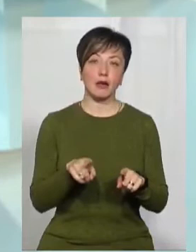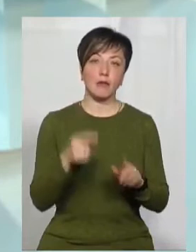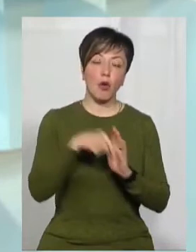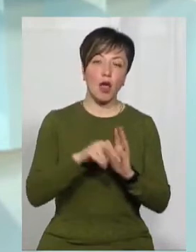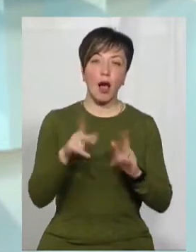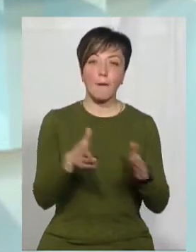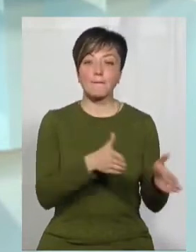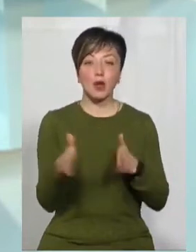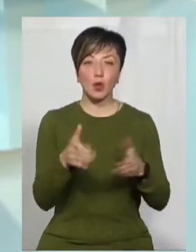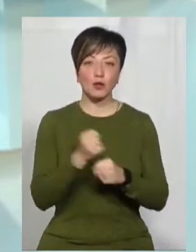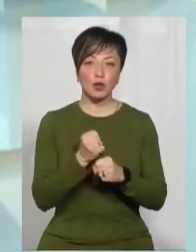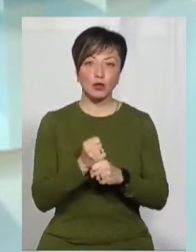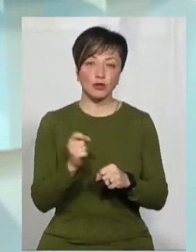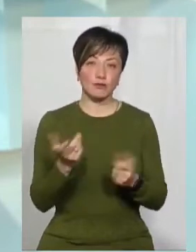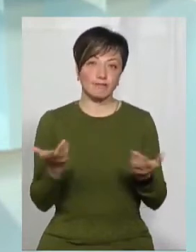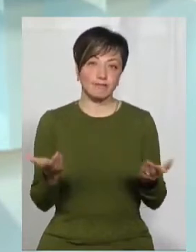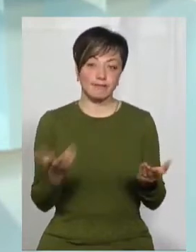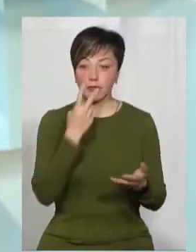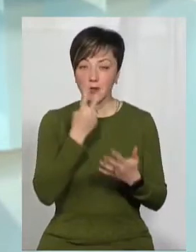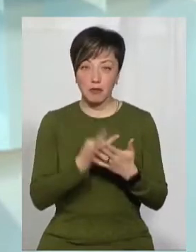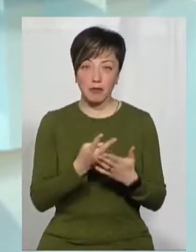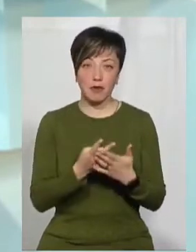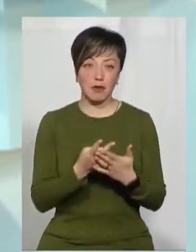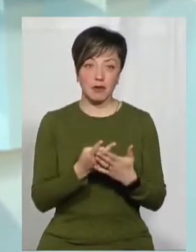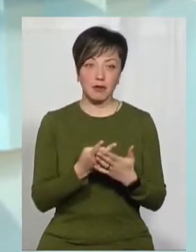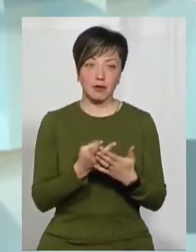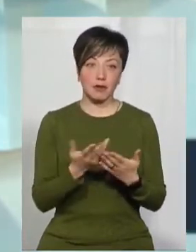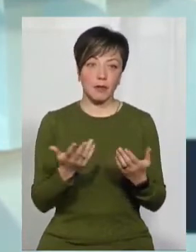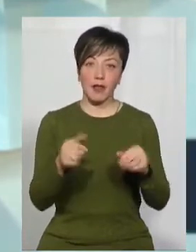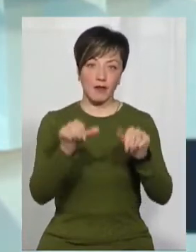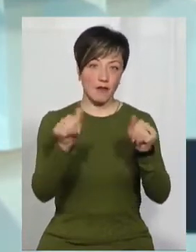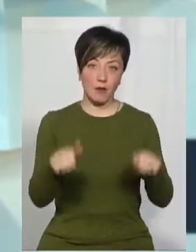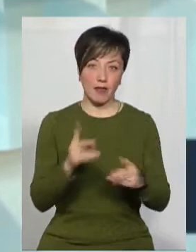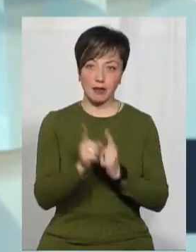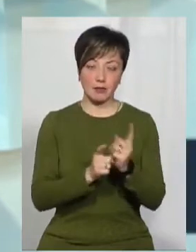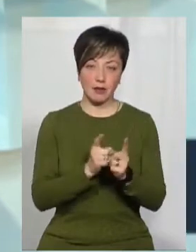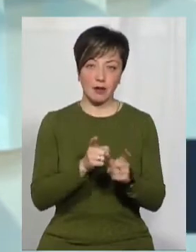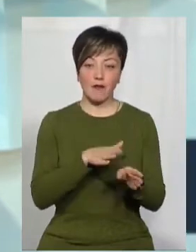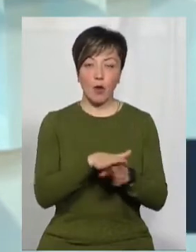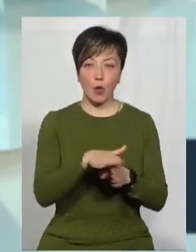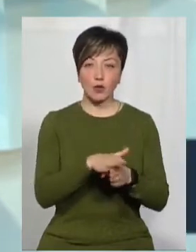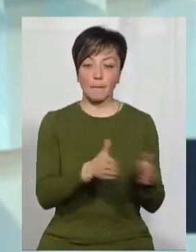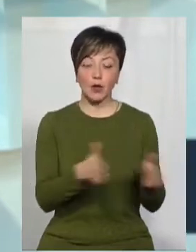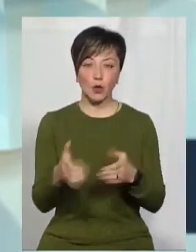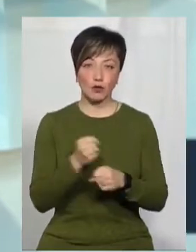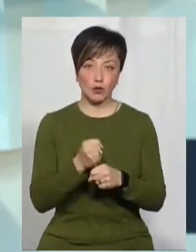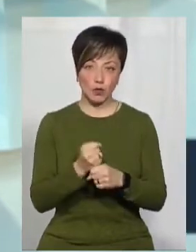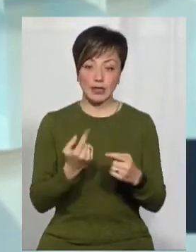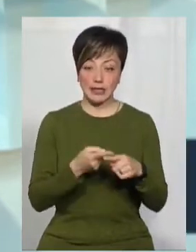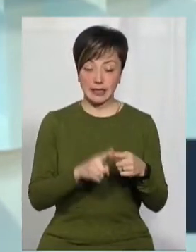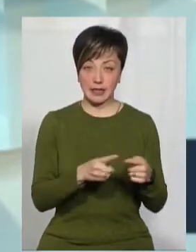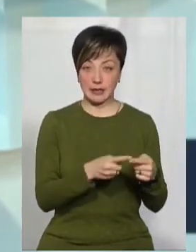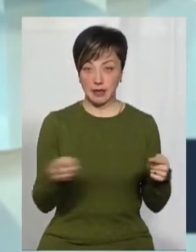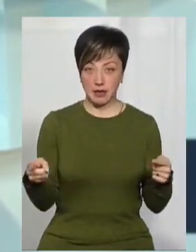так сказати, що щось робиться. Тобто, наглядно, якби, ну, картинка по суті, не змінюється, да, коли виконуються підготовчі роботи. На сьогоднішній день на цих